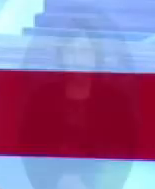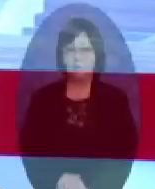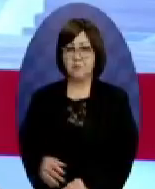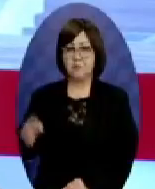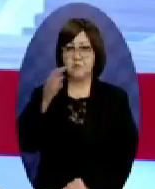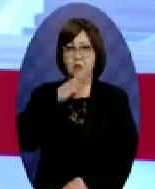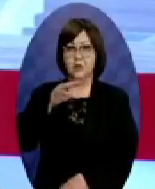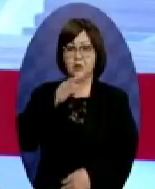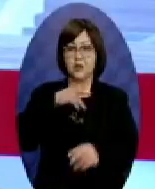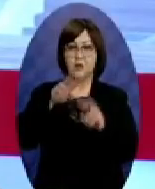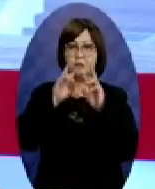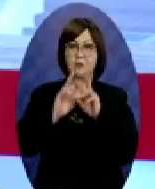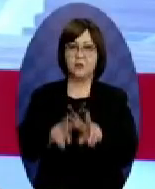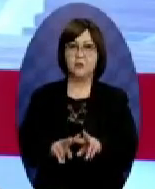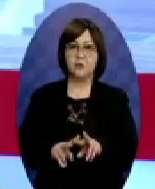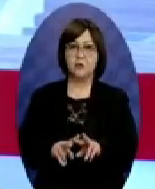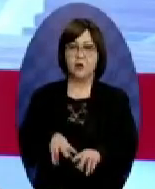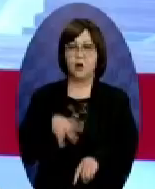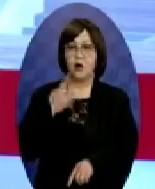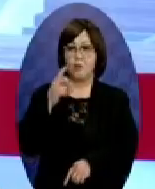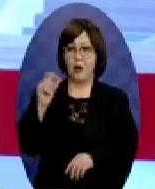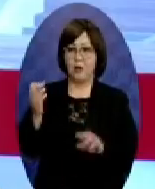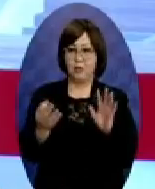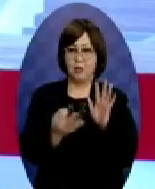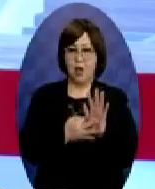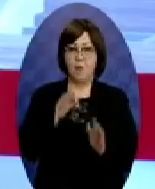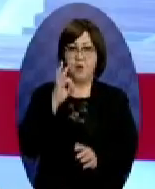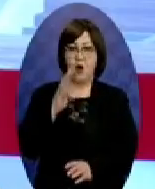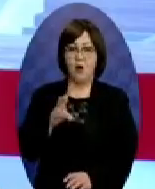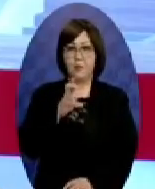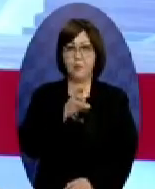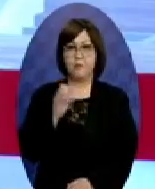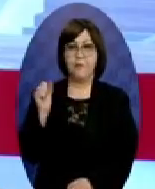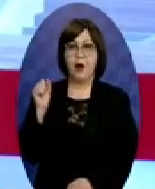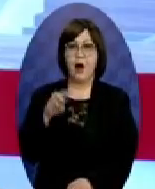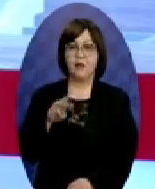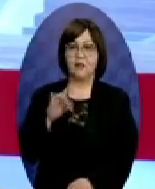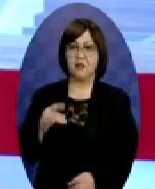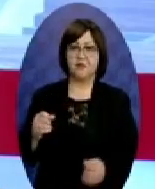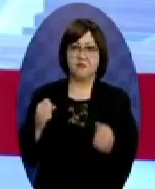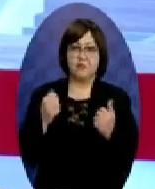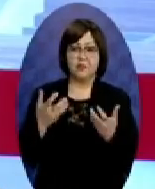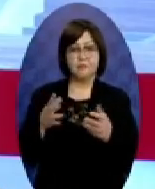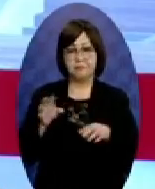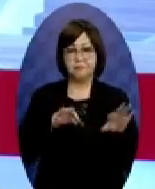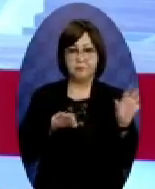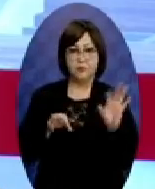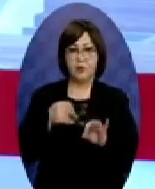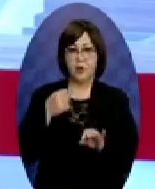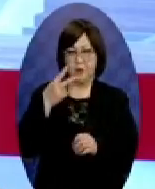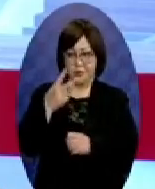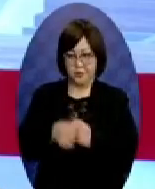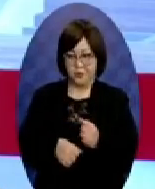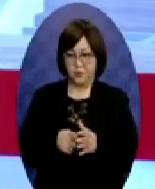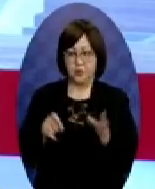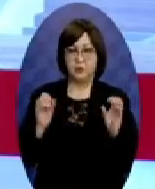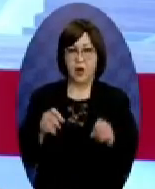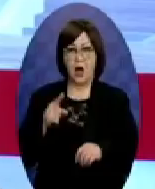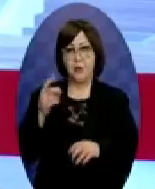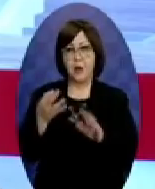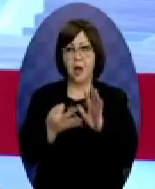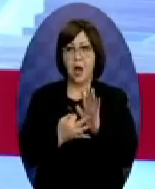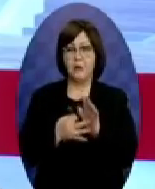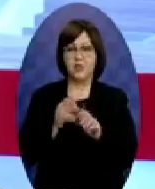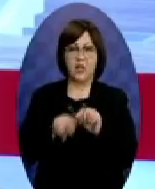Цагийн хүрд мэдээллийн хөтөлбөр улирч байгаа жилийнхэн онцлог баатруудыг хоёр дахь жилдээ тодруулах гэж байна. 11 номинацаар шалгуулж байгаа цагийн хүрдийн баатруудын